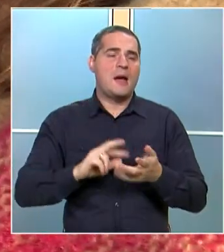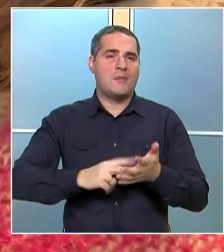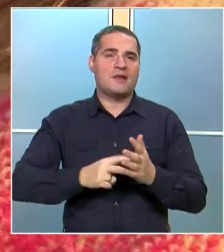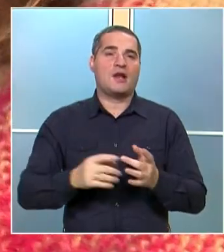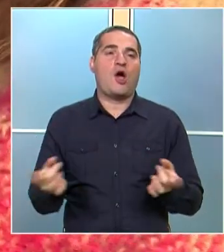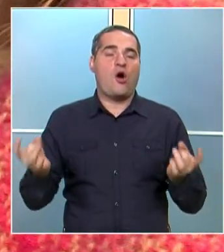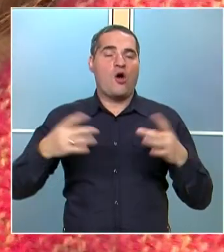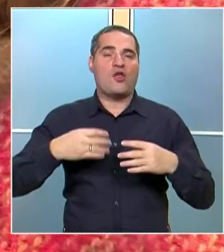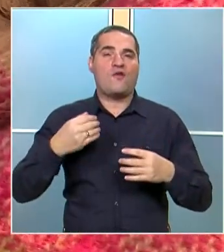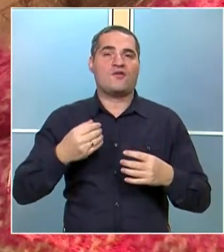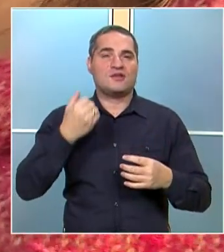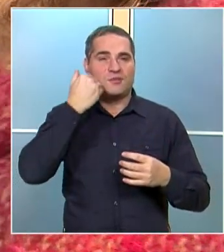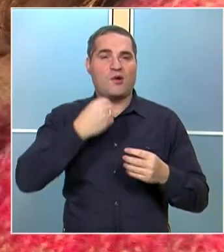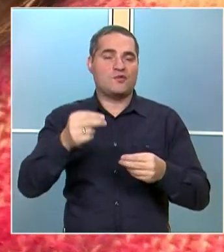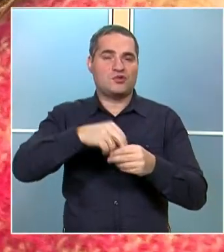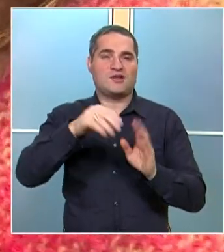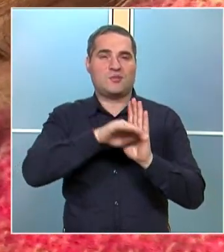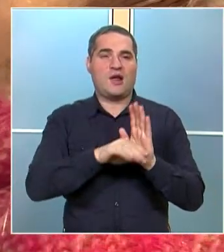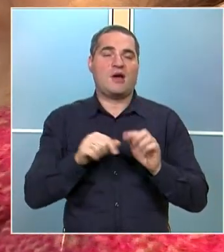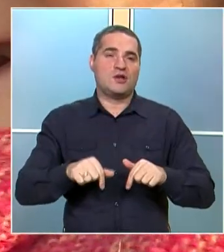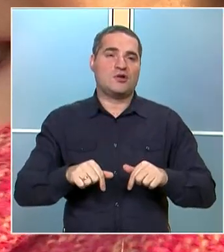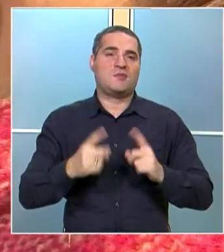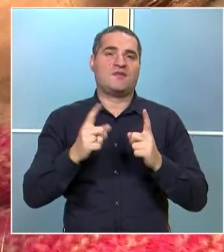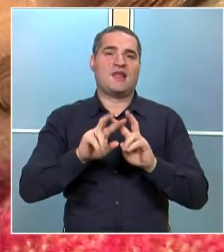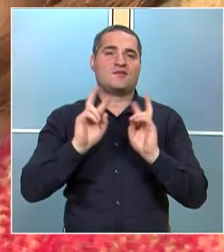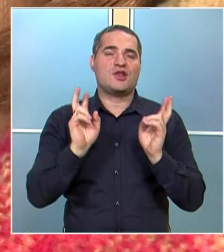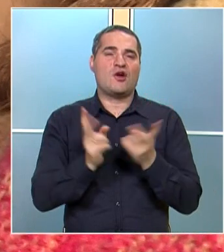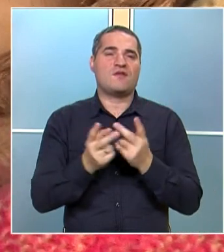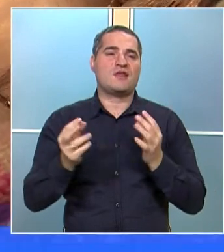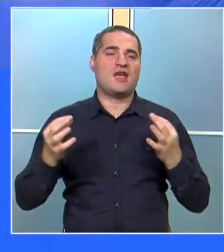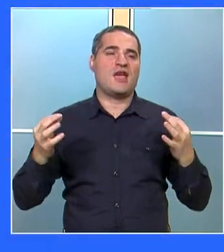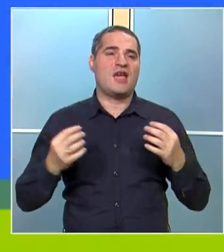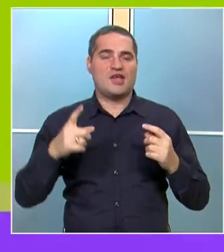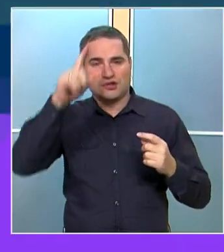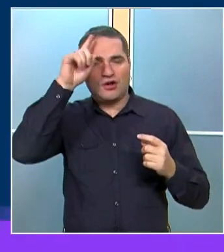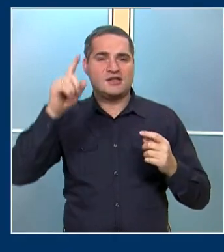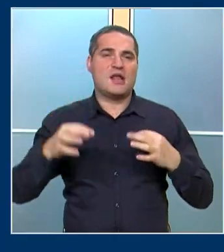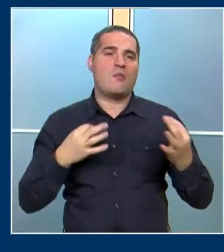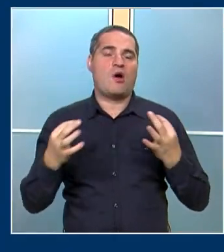Този път е решила да трупа опит и знания в една от световните столици на модата – Париж.